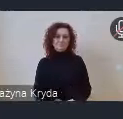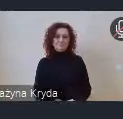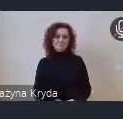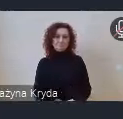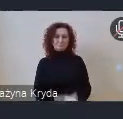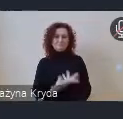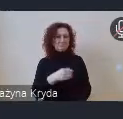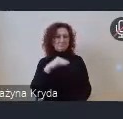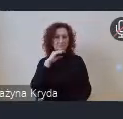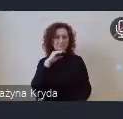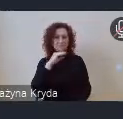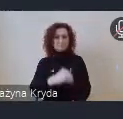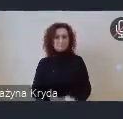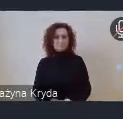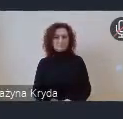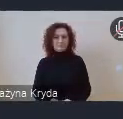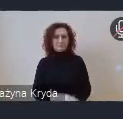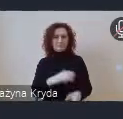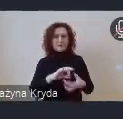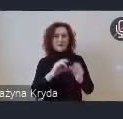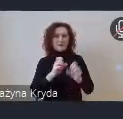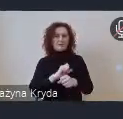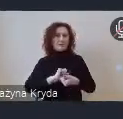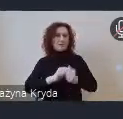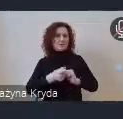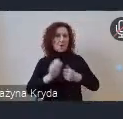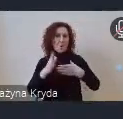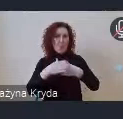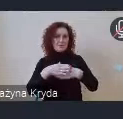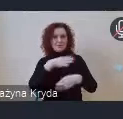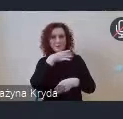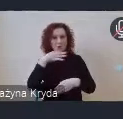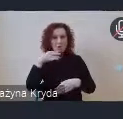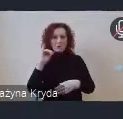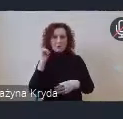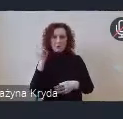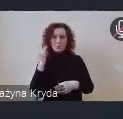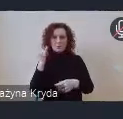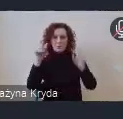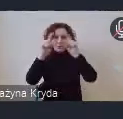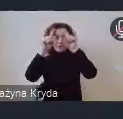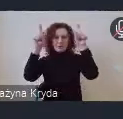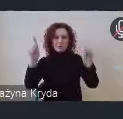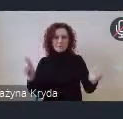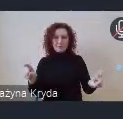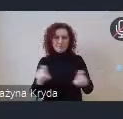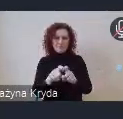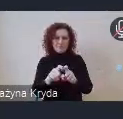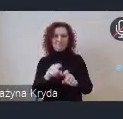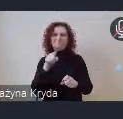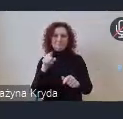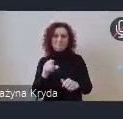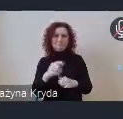wystarczające kiedy mamy doczynienia z drzwiami które są żółte tak rażąco żółte wtedy